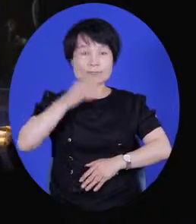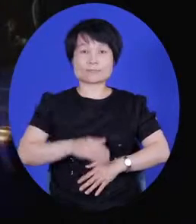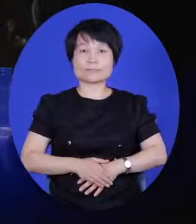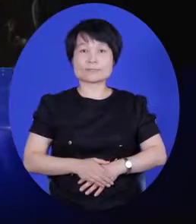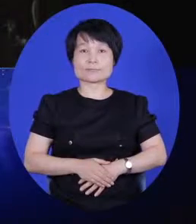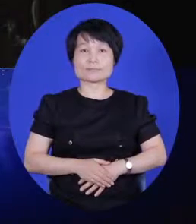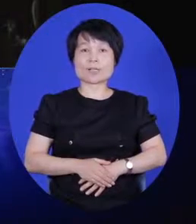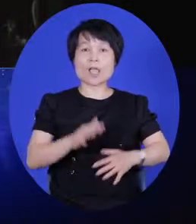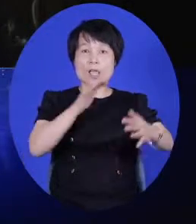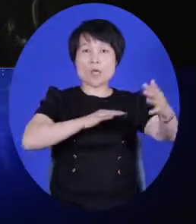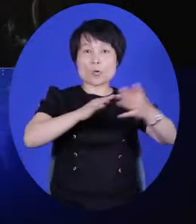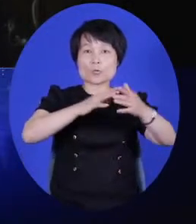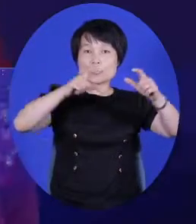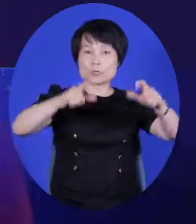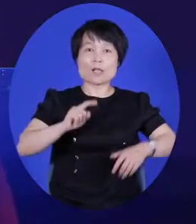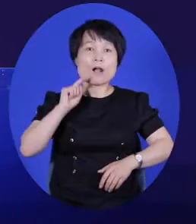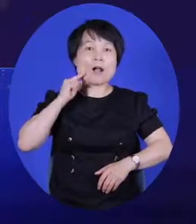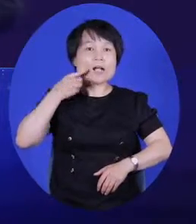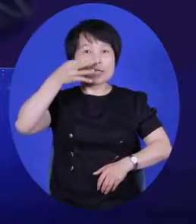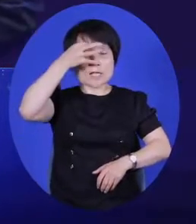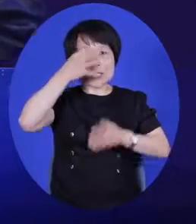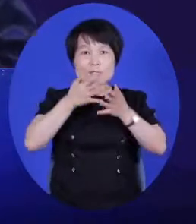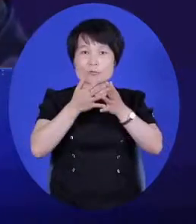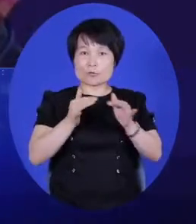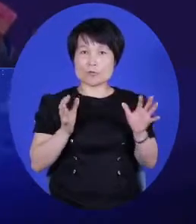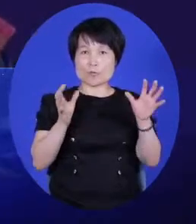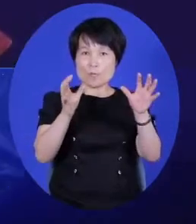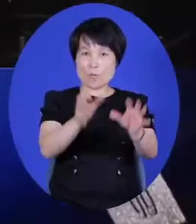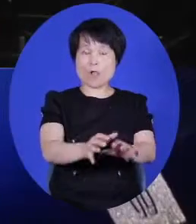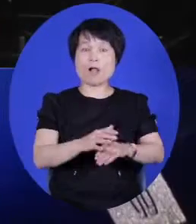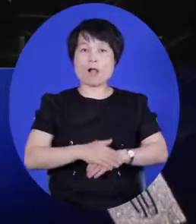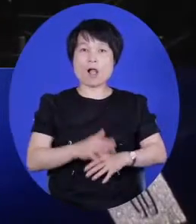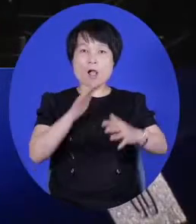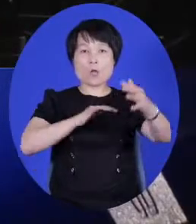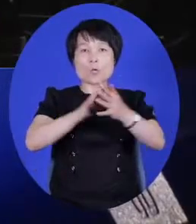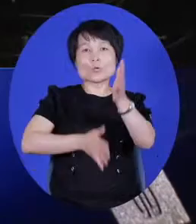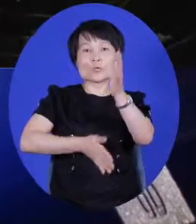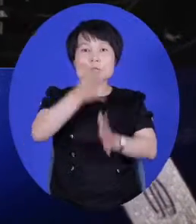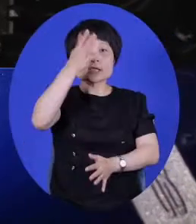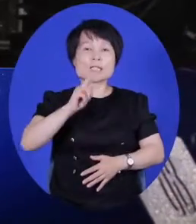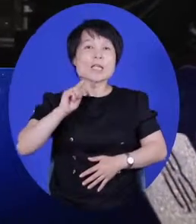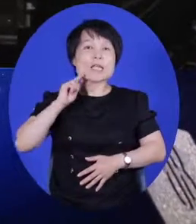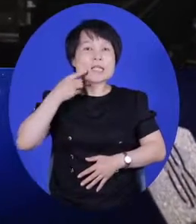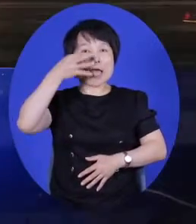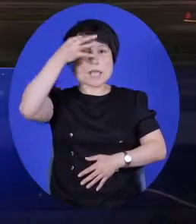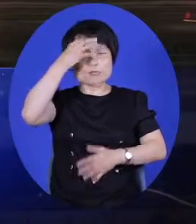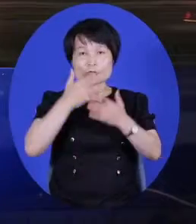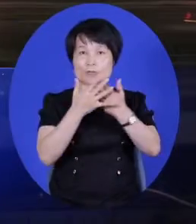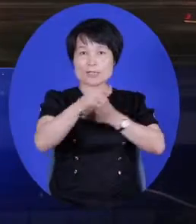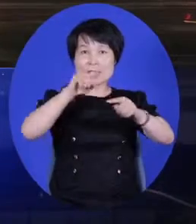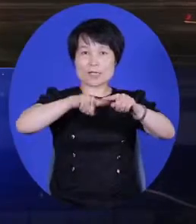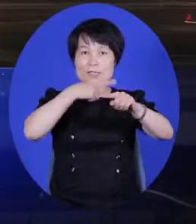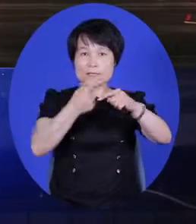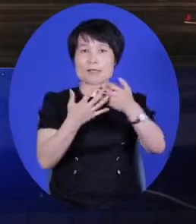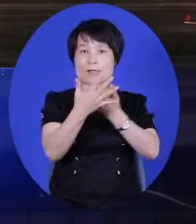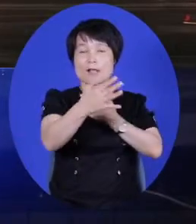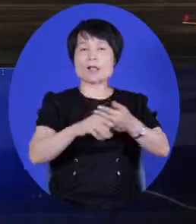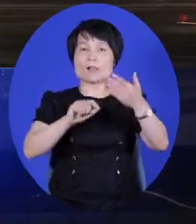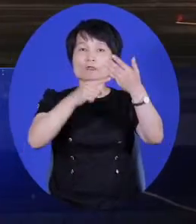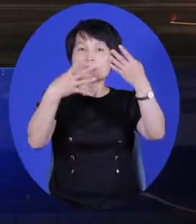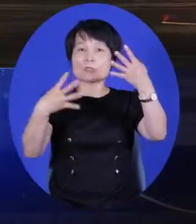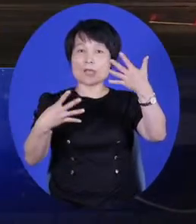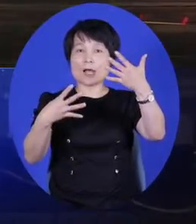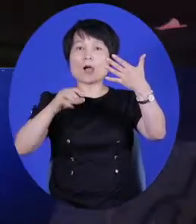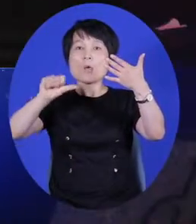공유 지역의 예술인들이 한데 모여 다양한 분야의 문화 공연을 선보이는 공기 예술 제가 9월 4일과 5일